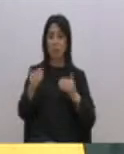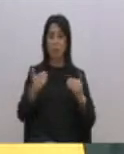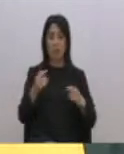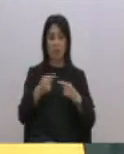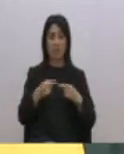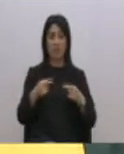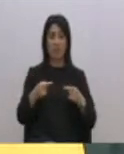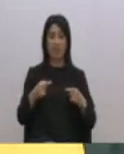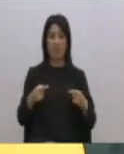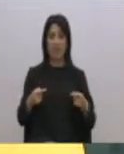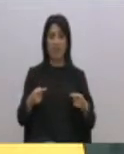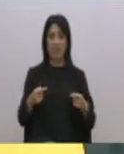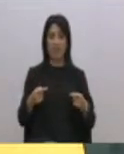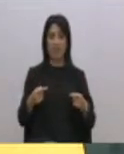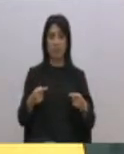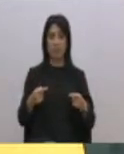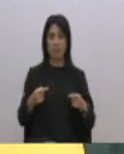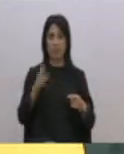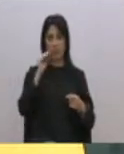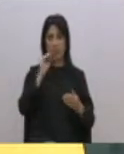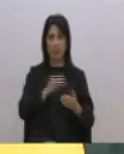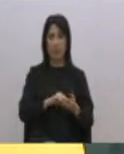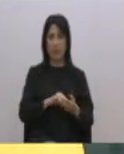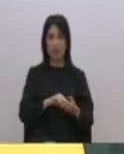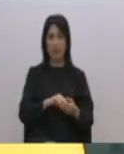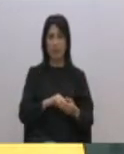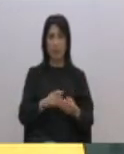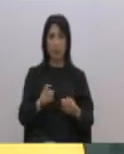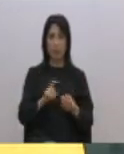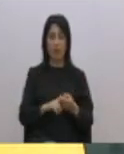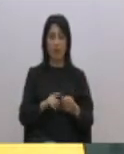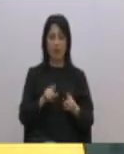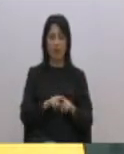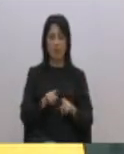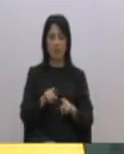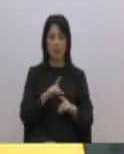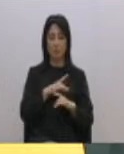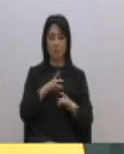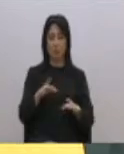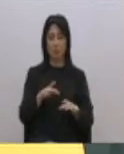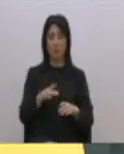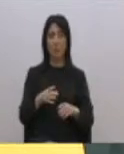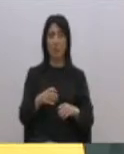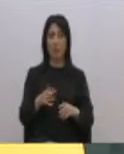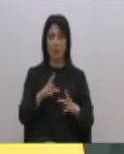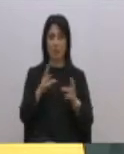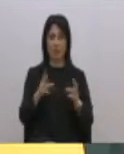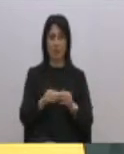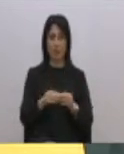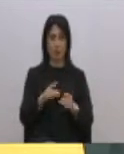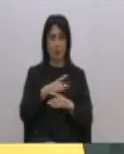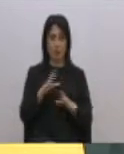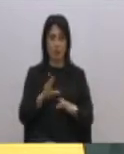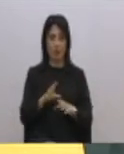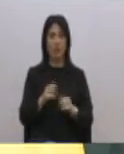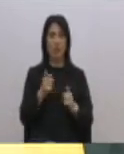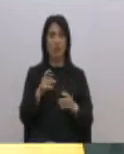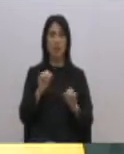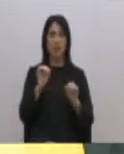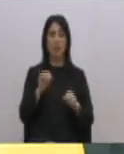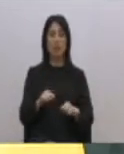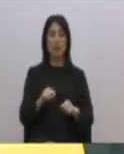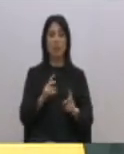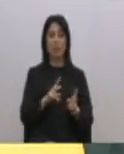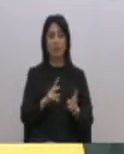ragața, tarih, ukaușir deba, să tot e sahnișna, da, vigat saierto tarahnișna, sam sa i ramdina ceileba,